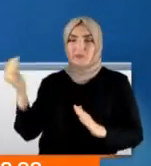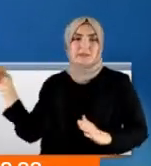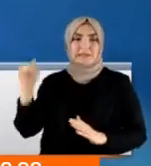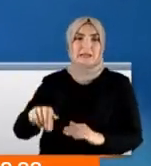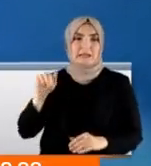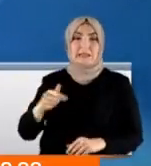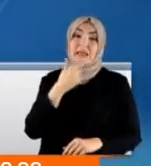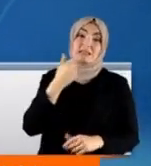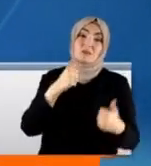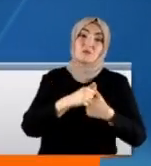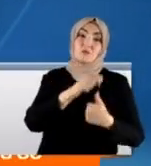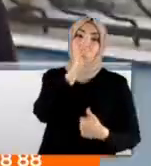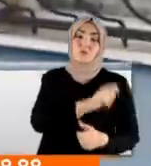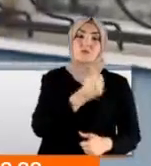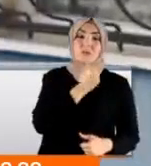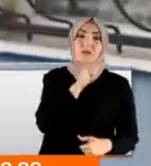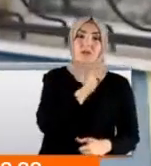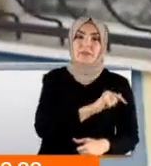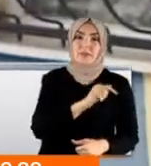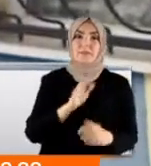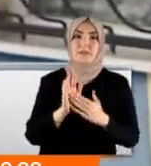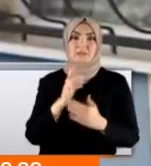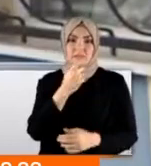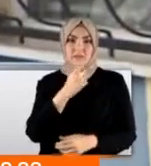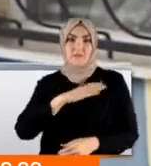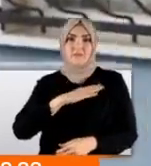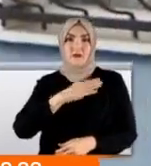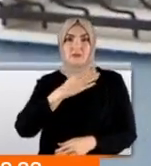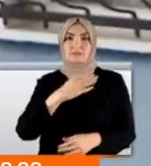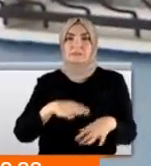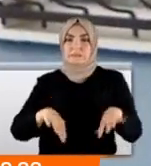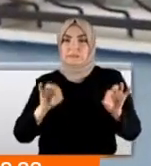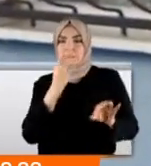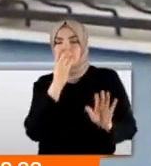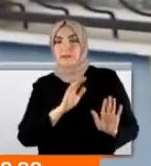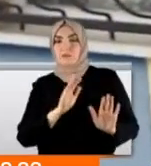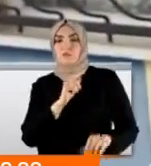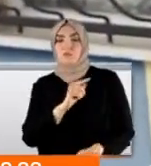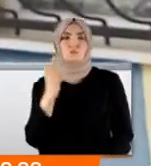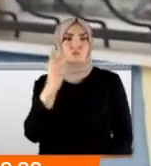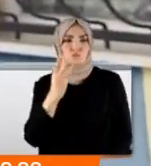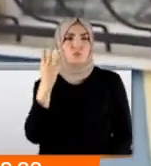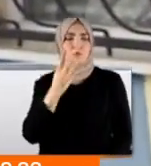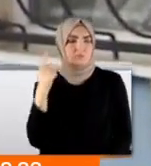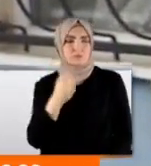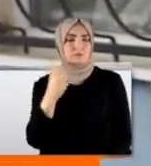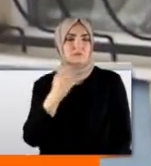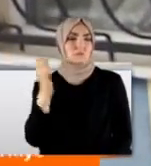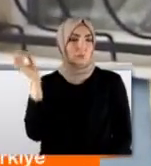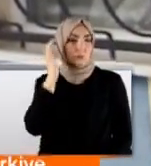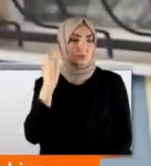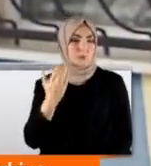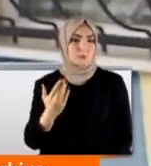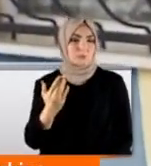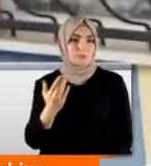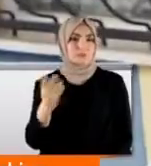önünde elinde silahıyla pusu kurmuştu. 3-4 el silah sesi geldi. Bir silahlı saldırı olmuş.